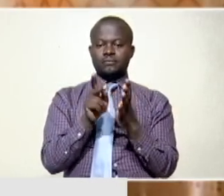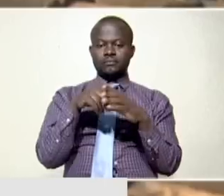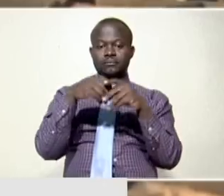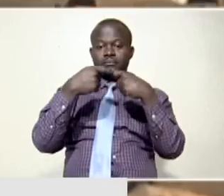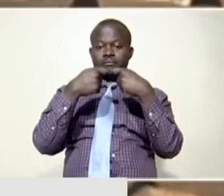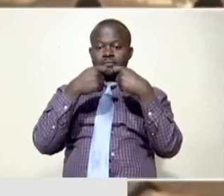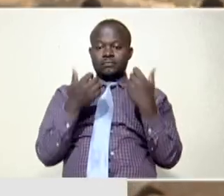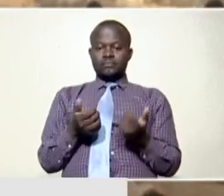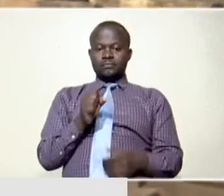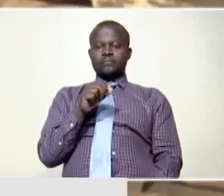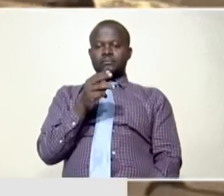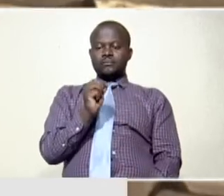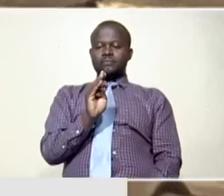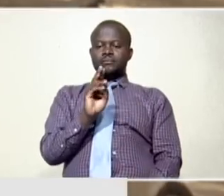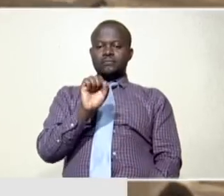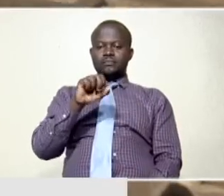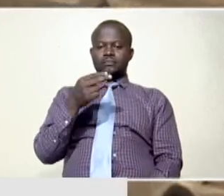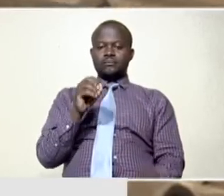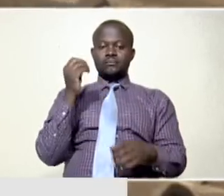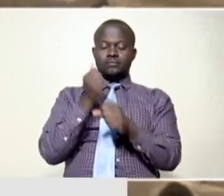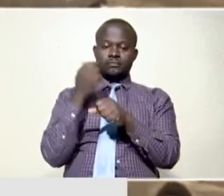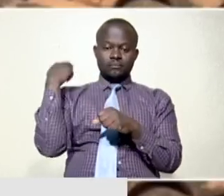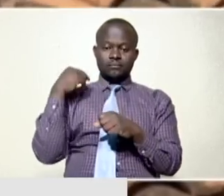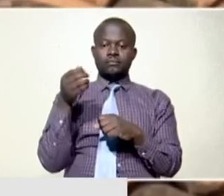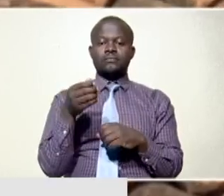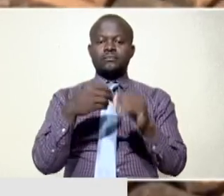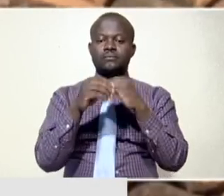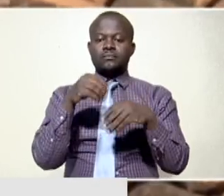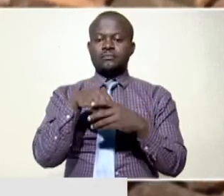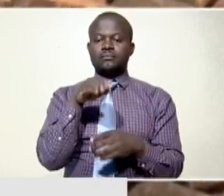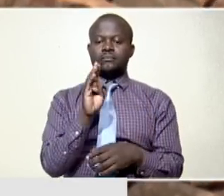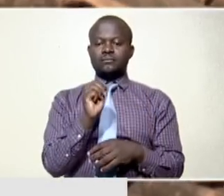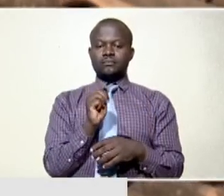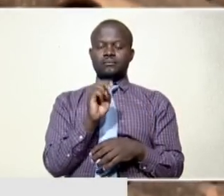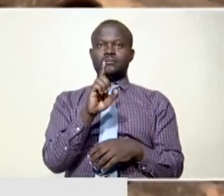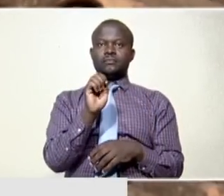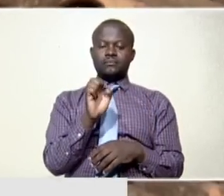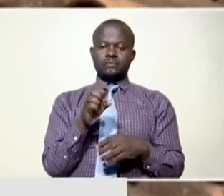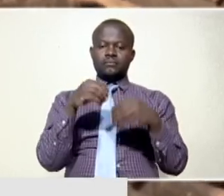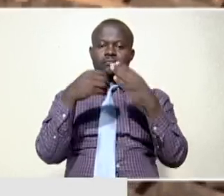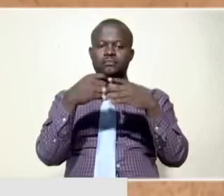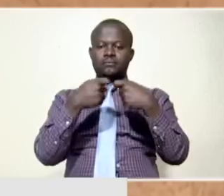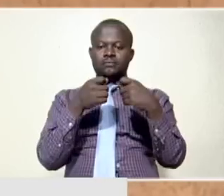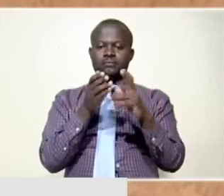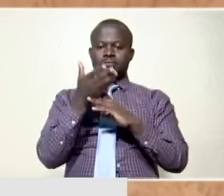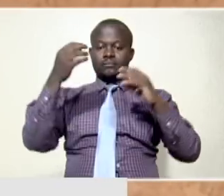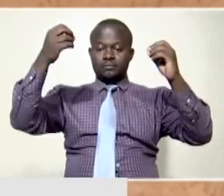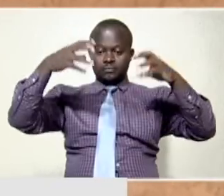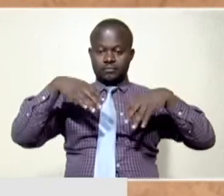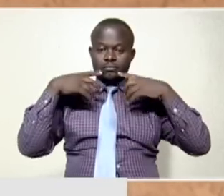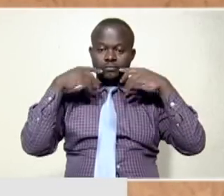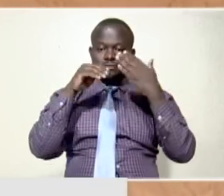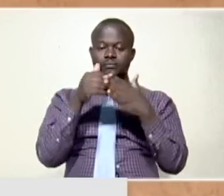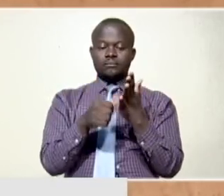n'ubone. Shumbusho Dodo, umukozi ushinzwe ubucuruzi muri sosiyete ya Buyi Limited itanga umuriro binyuze ku mirasire, avuga ko iki kibazo